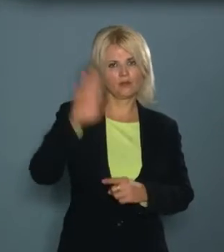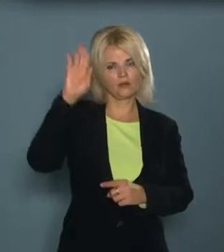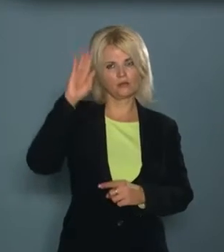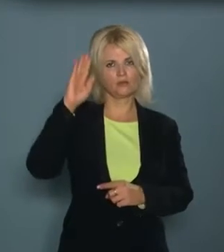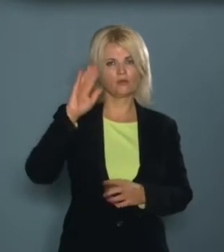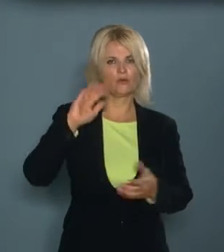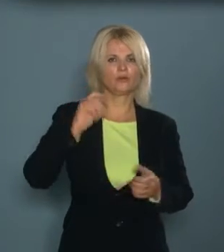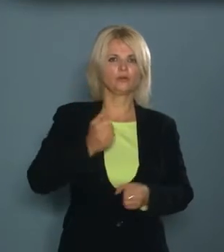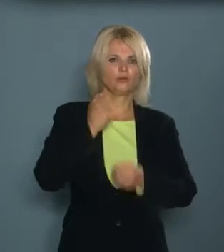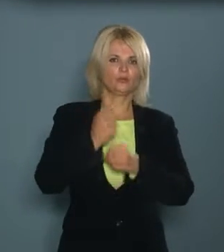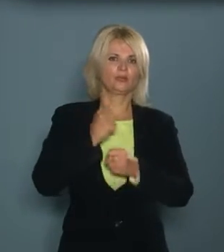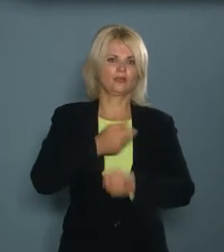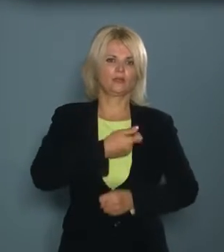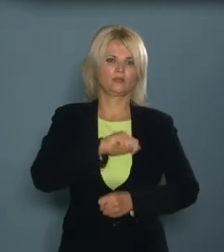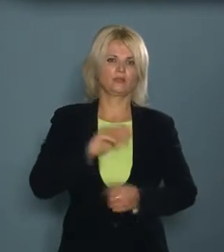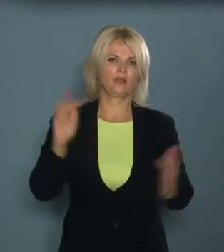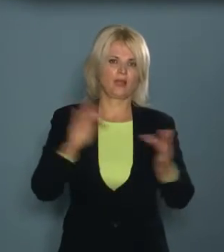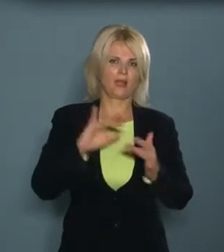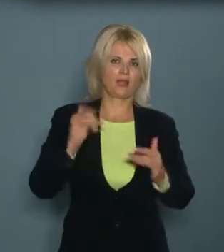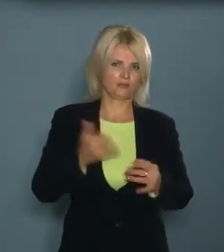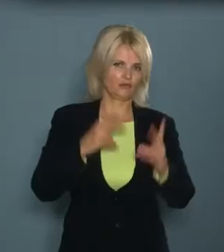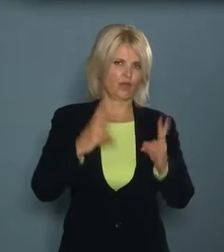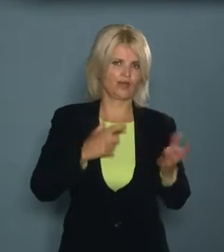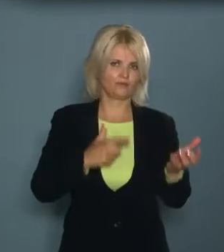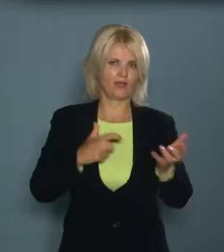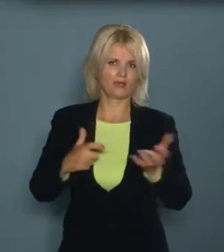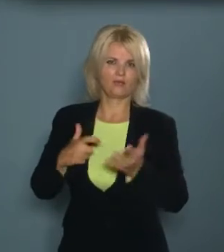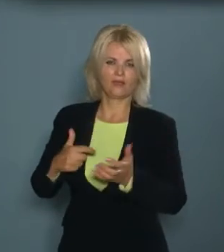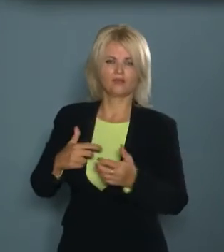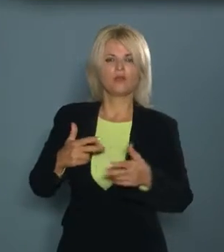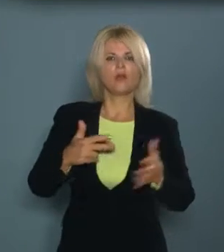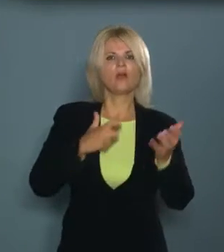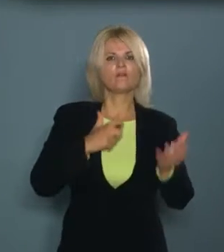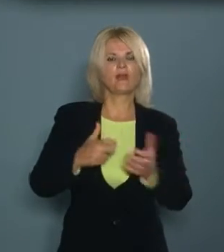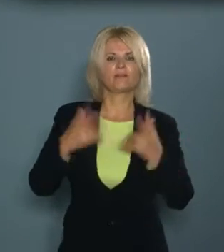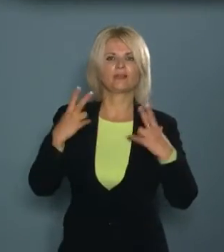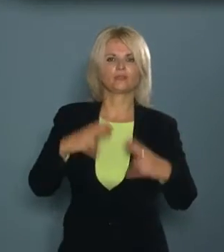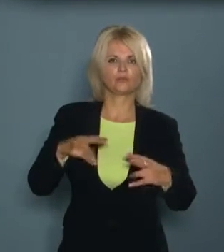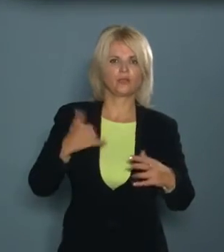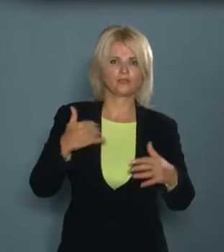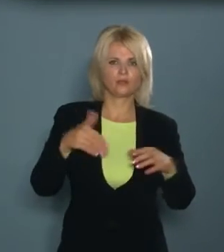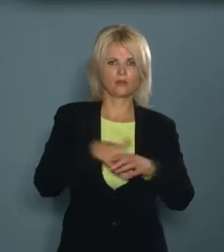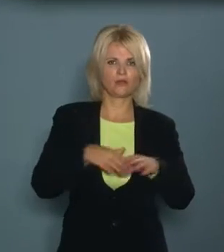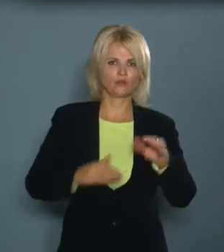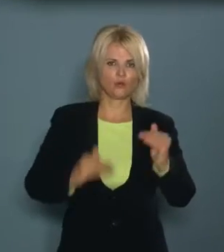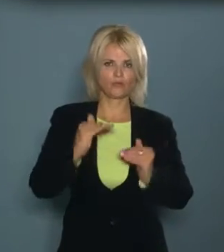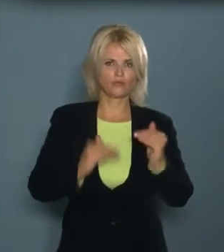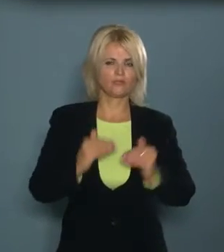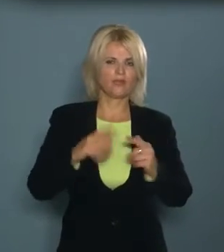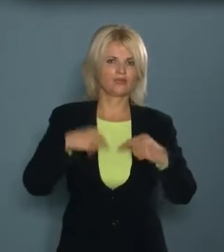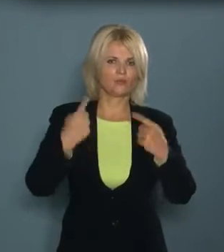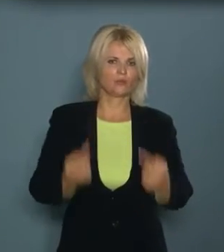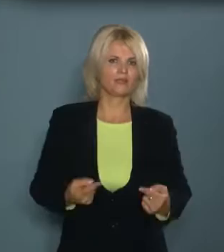ellen is fordíthatták fegyvereiket. Az október 28-ai fegyverszünet és a belső konszolidációt követően